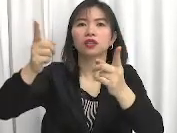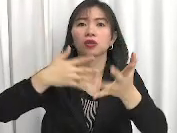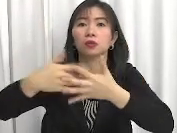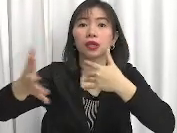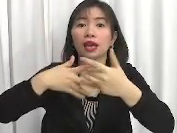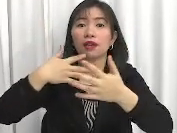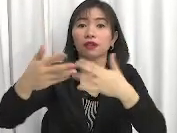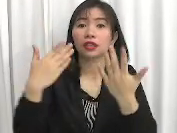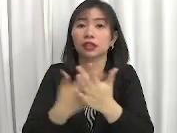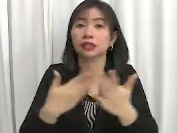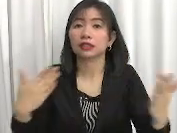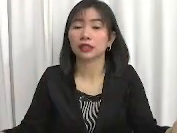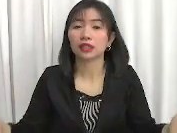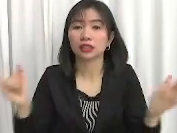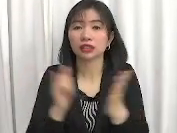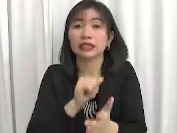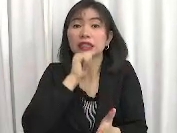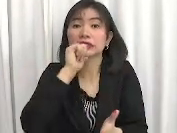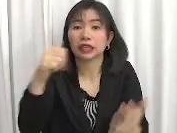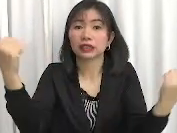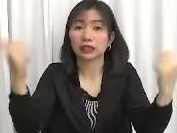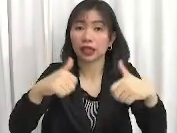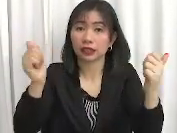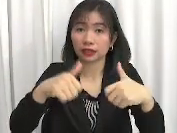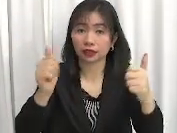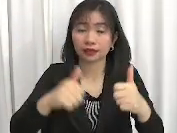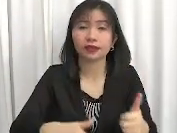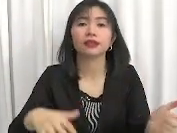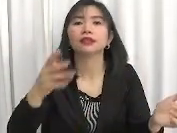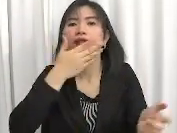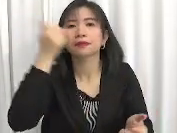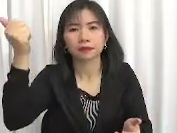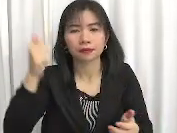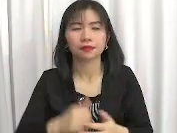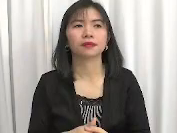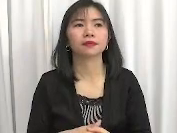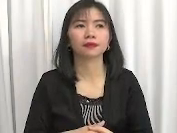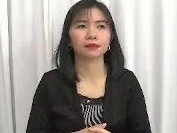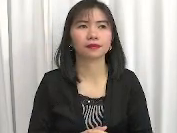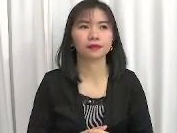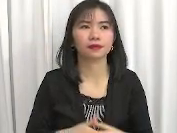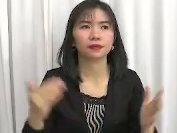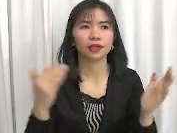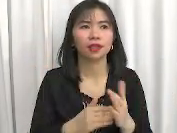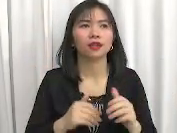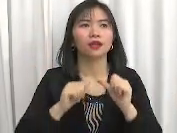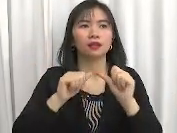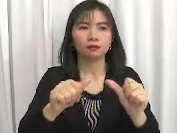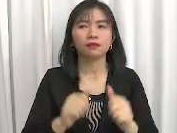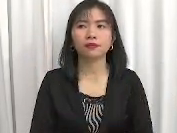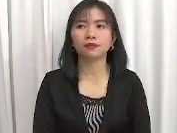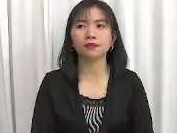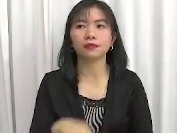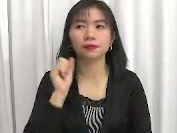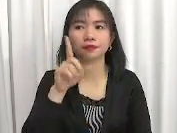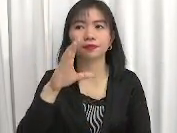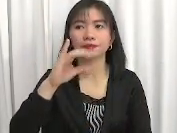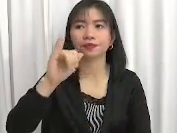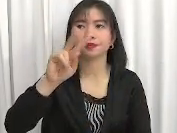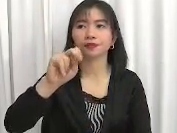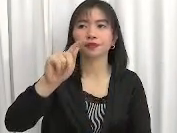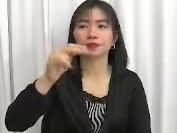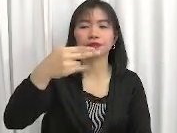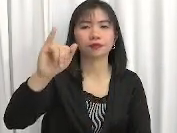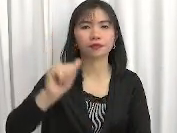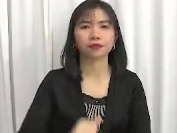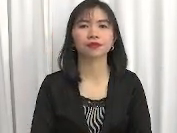hindi na pagkakasunduan. Tama yan. Oh. The best doon. Oh. Kaya tuloy natin si Sister Cynthia.